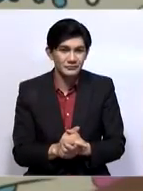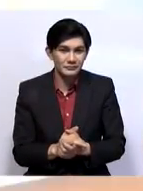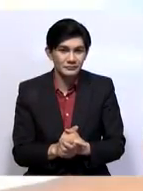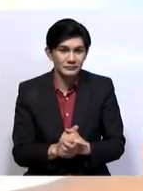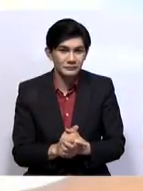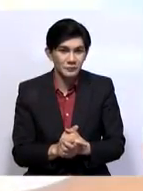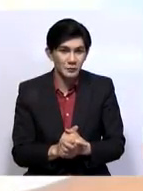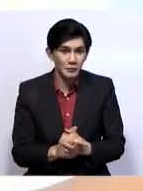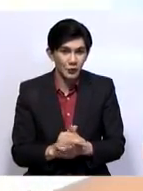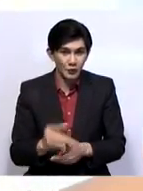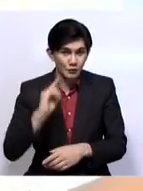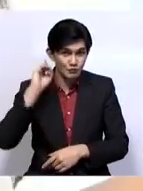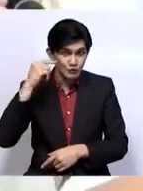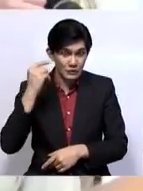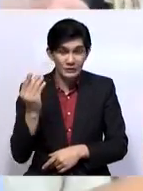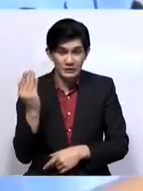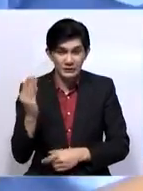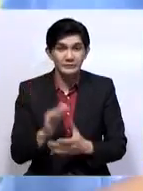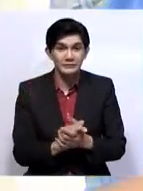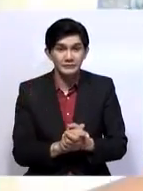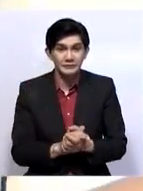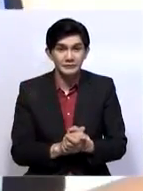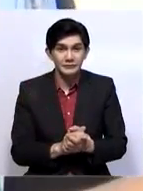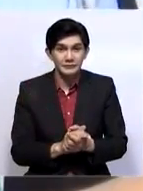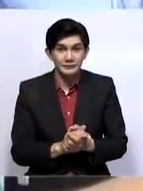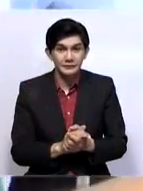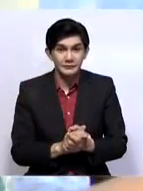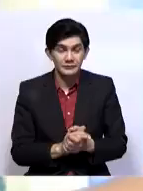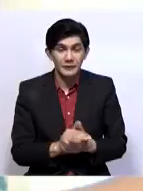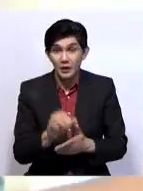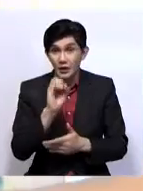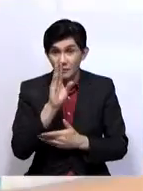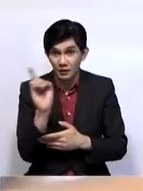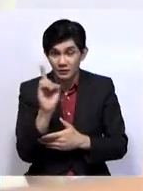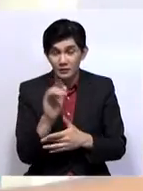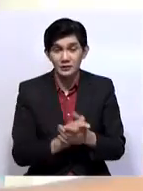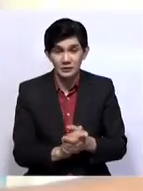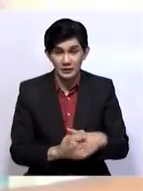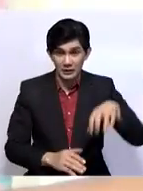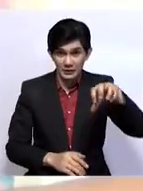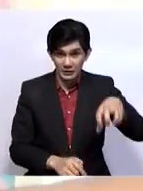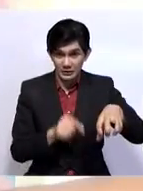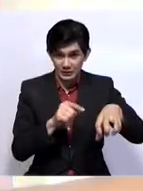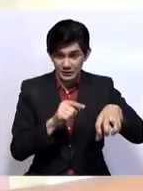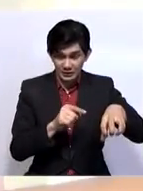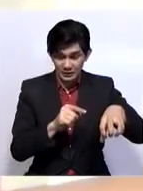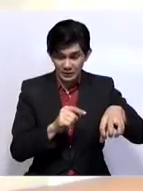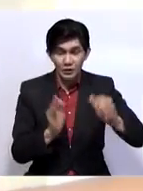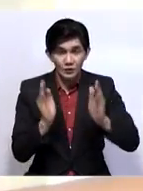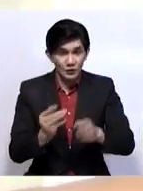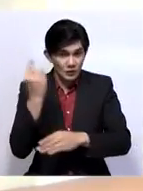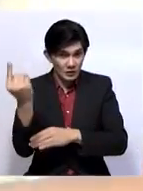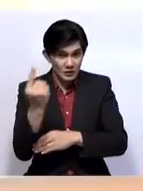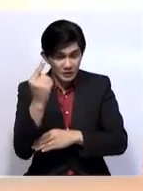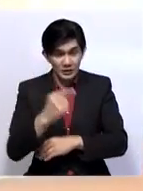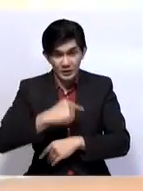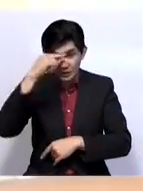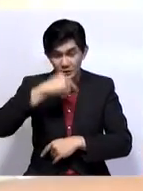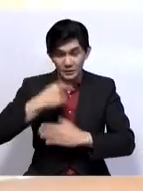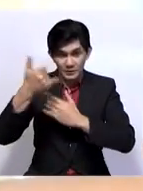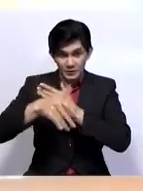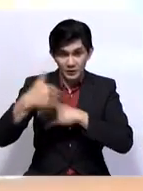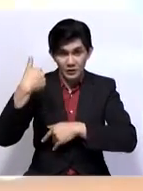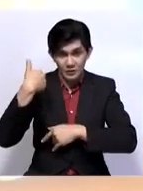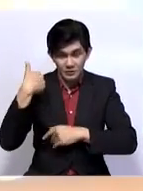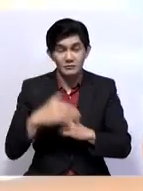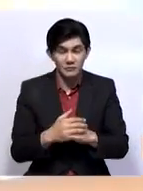เช่นเดียวกับนางสาวนวรัตน์เพชรพวงพิพัฒน์นะครับบอกว่าเป็นอีกหนึ่งสถานที่ที่ดึงดูดทั้งนักท่องเที่ยวทั้งชาวไทยและต่